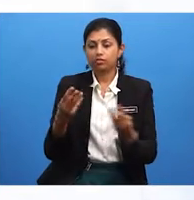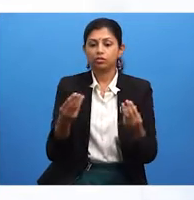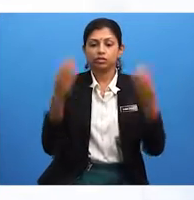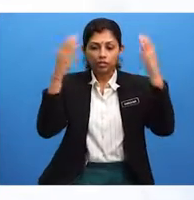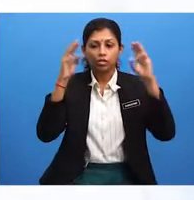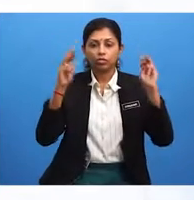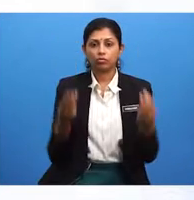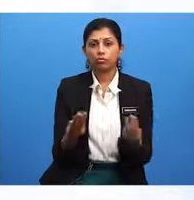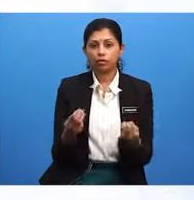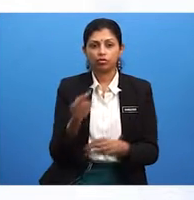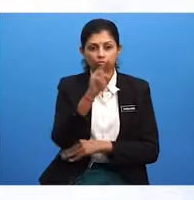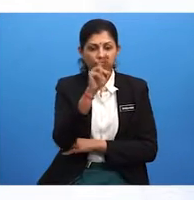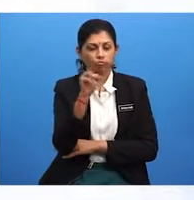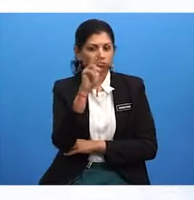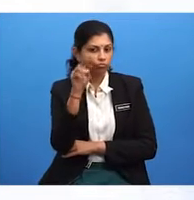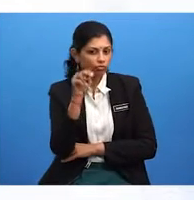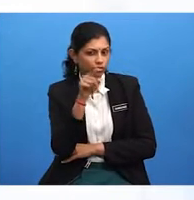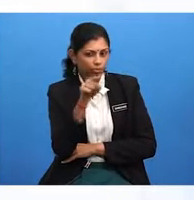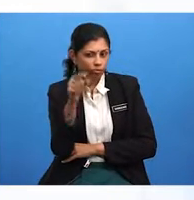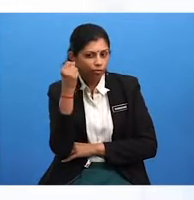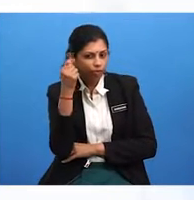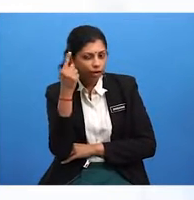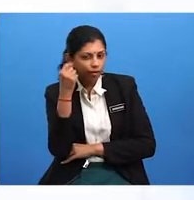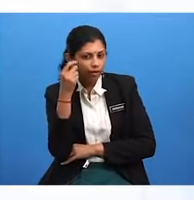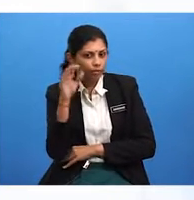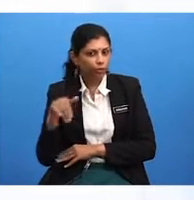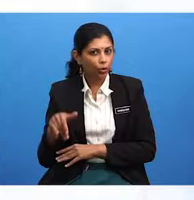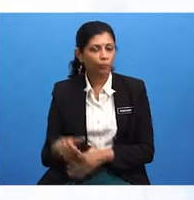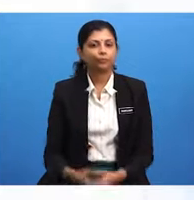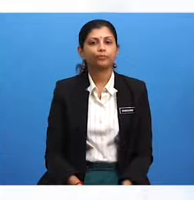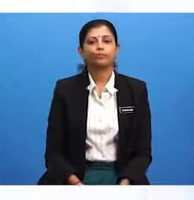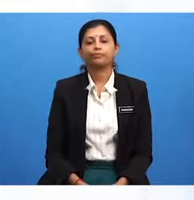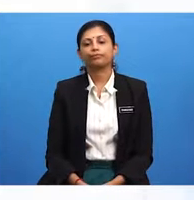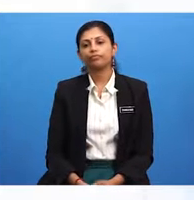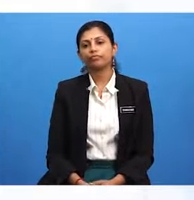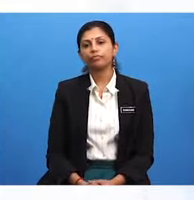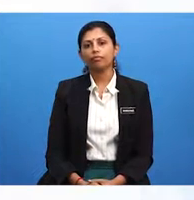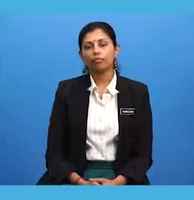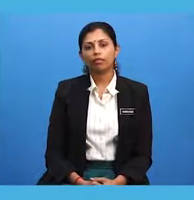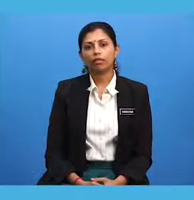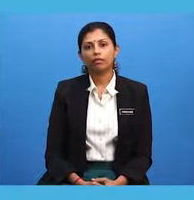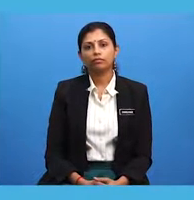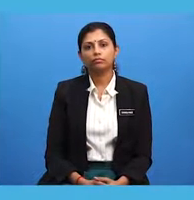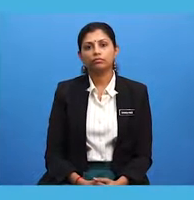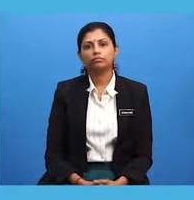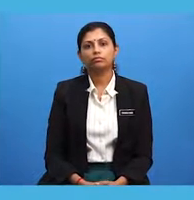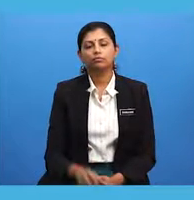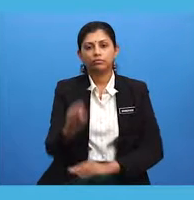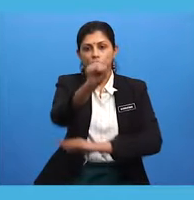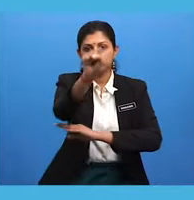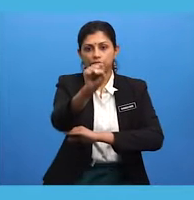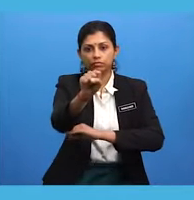kefahaman murid-murid tentang topik yang telah kita bincangkan sebentar tadi. Soalan